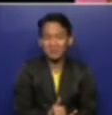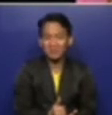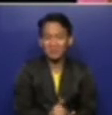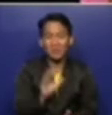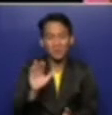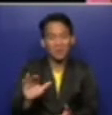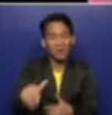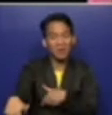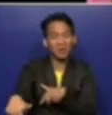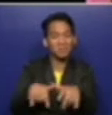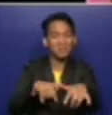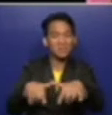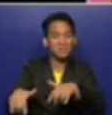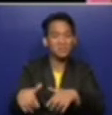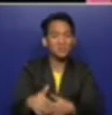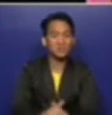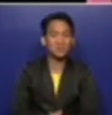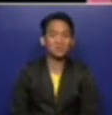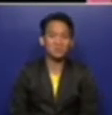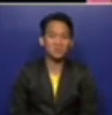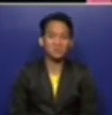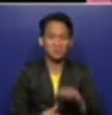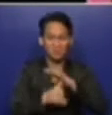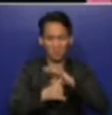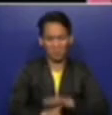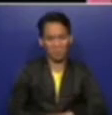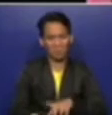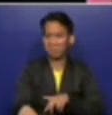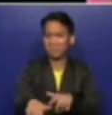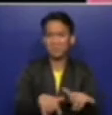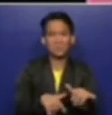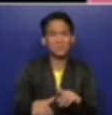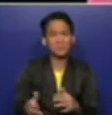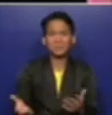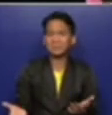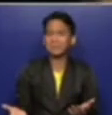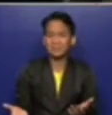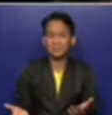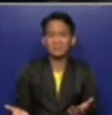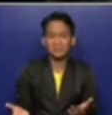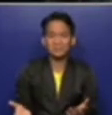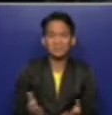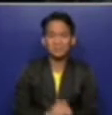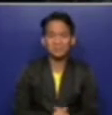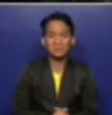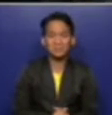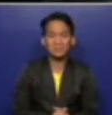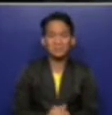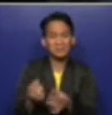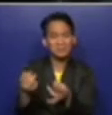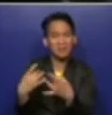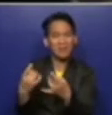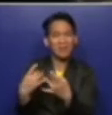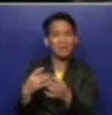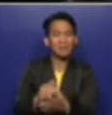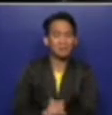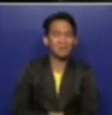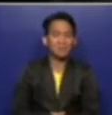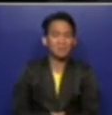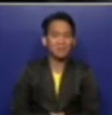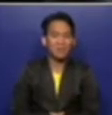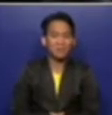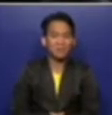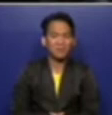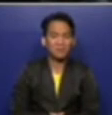ภาพหยุดยั้งการคุกคามพี่น้องประชาชนและหยุดยั้งการคุกคามไม่ให้เกิดการประทะกันของ